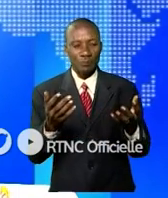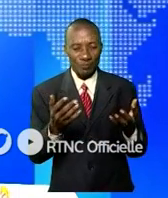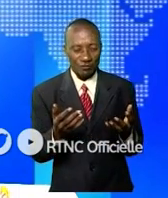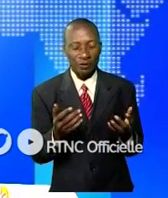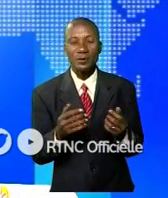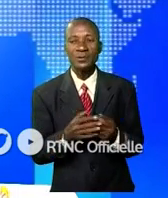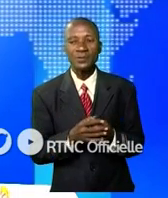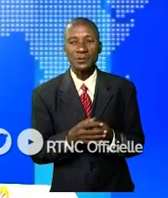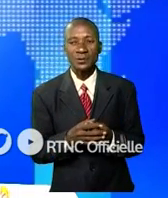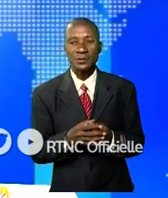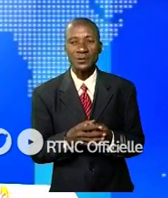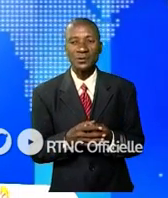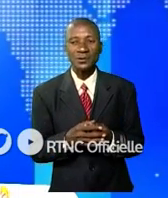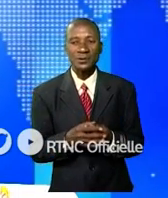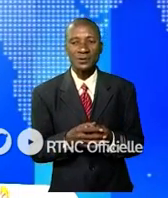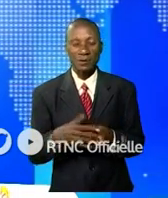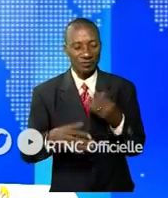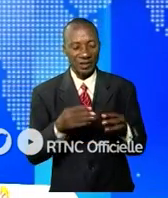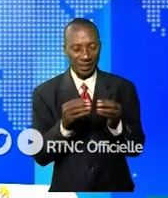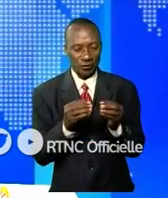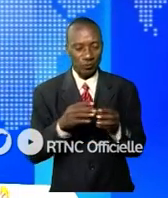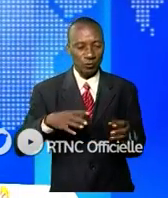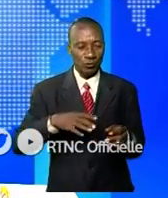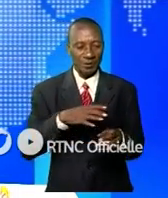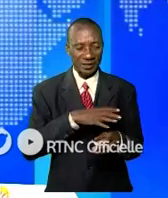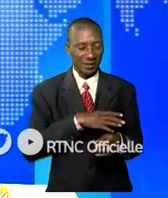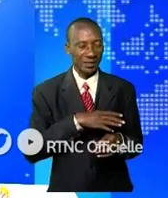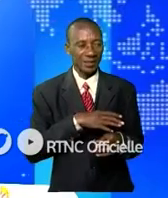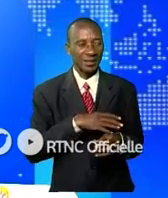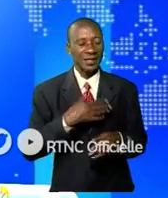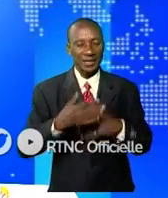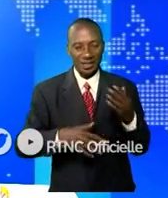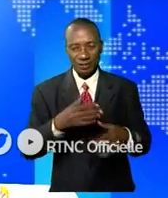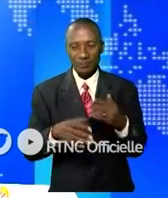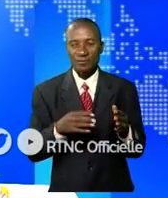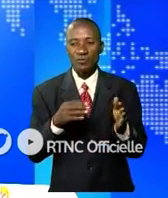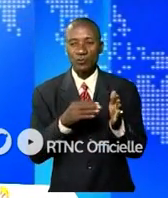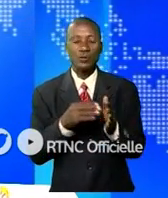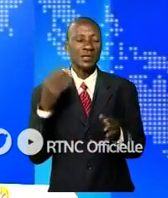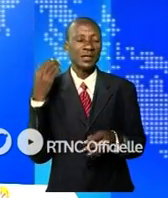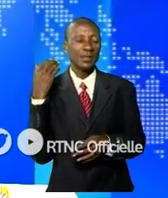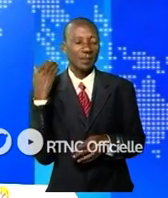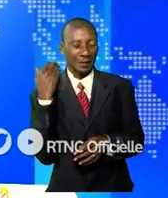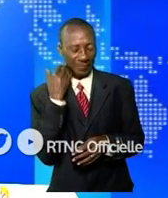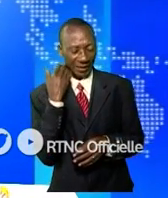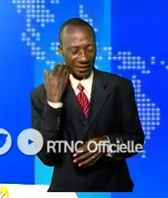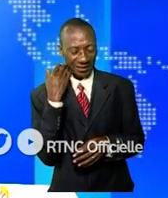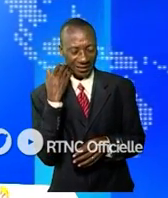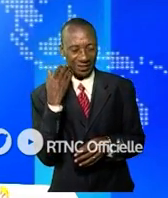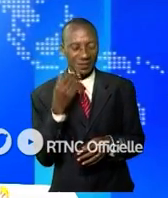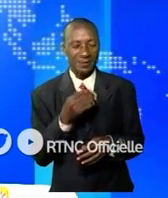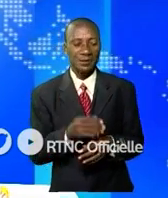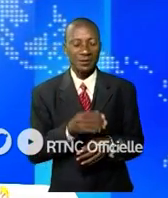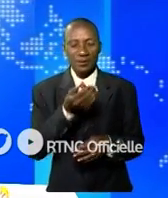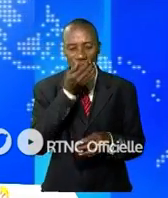réunion du comité multisectoriel de riposte contre la pandémie de Covid-19 à l'hôtel du gouvernement. Réunion à